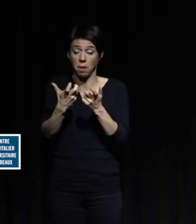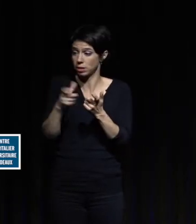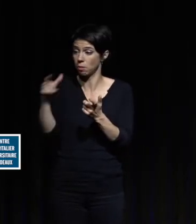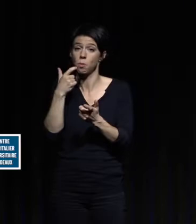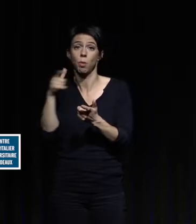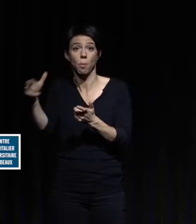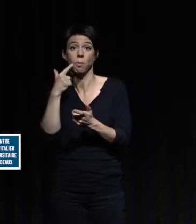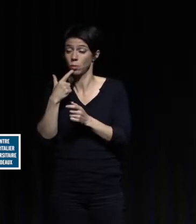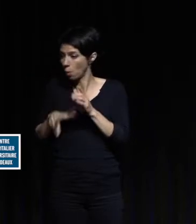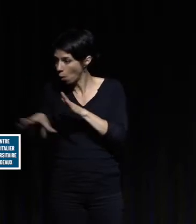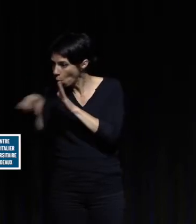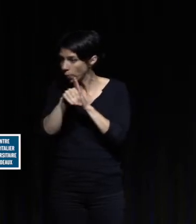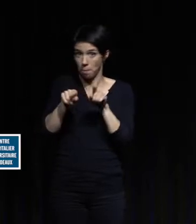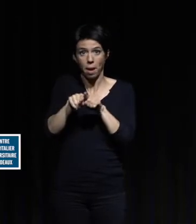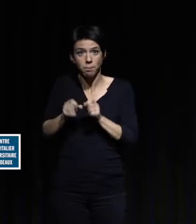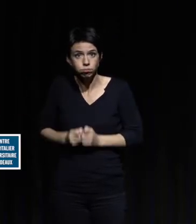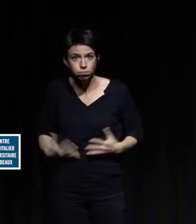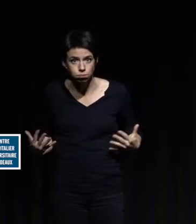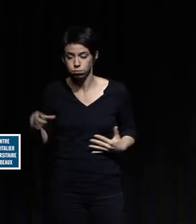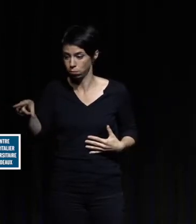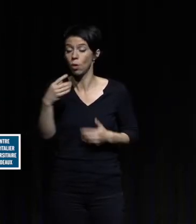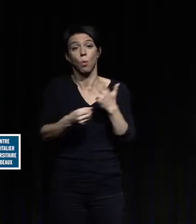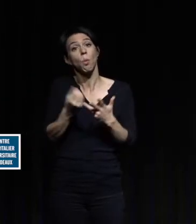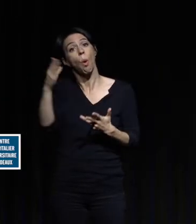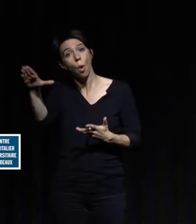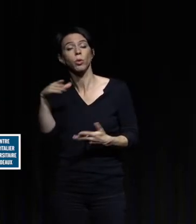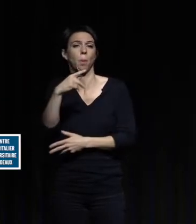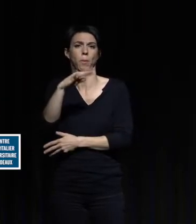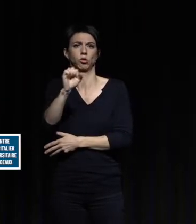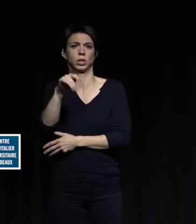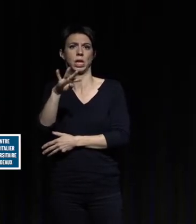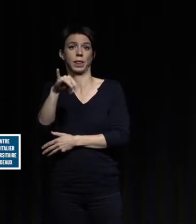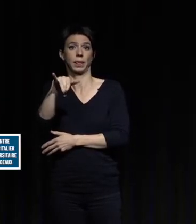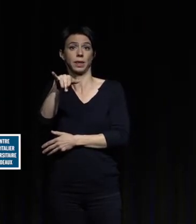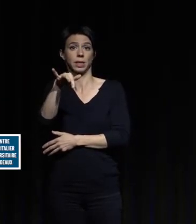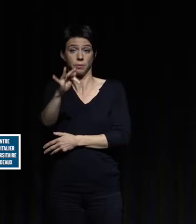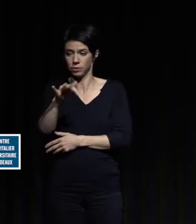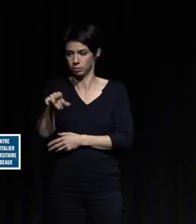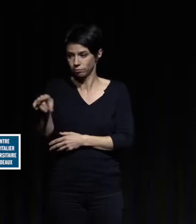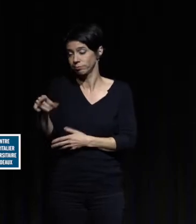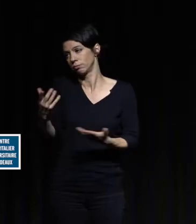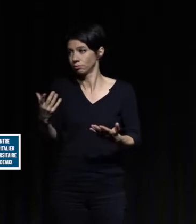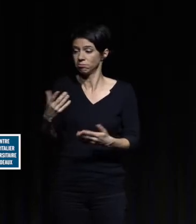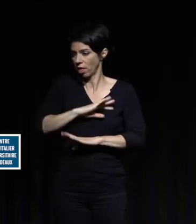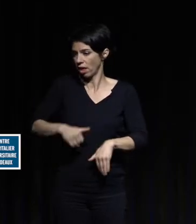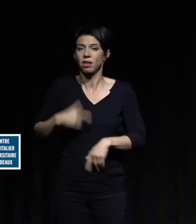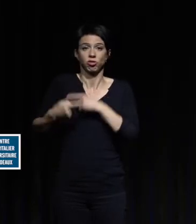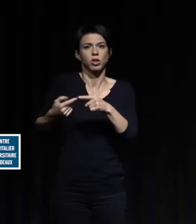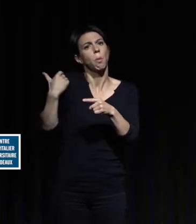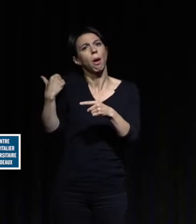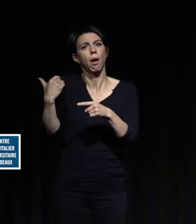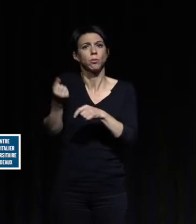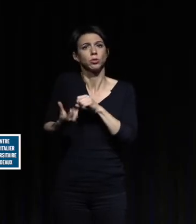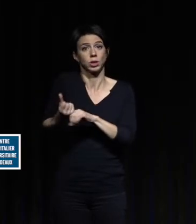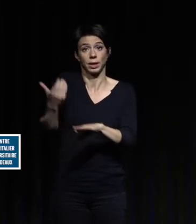ou contraception par un progestatif qui a l'AMM de dernière génération, enfin commence déjà à dater de quelques années, qui s'appelle